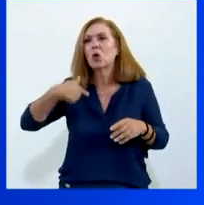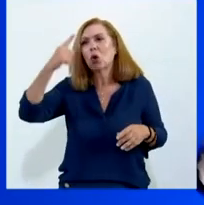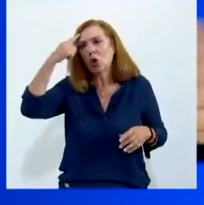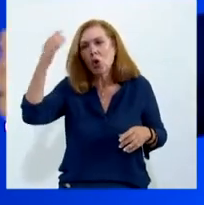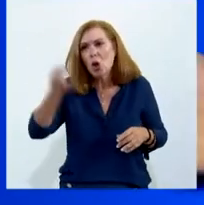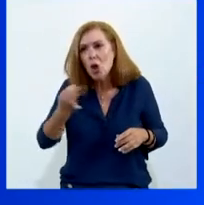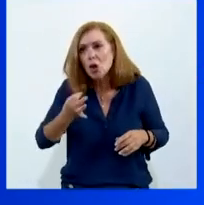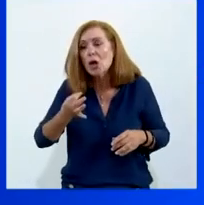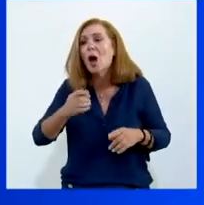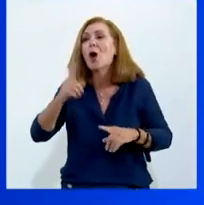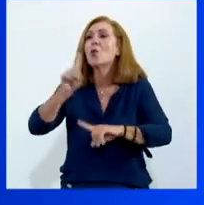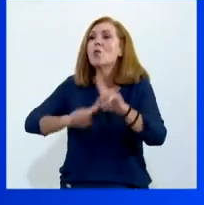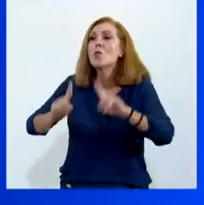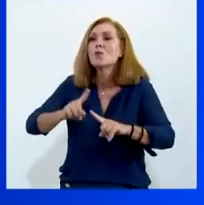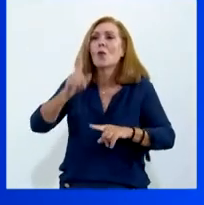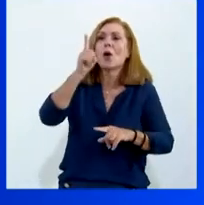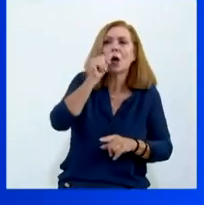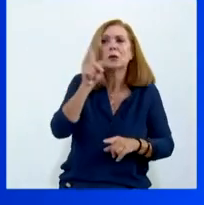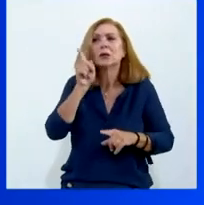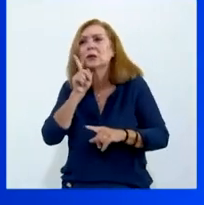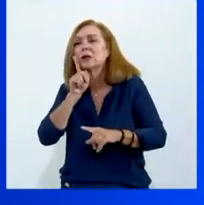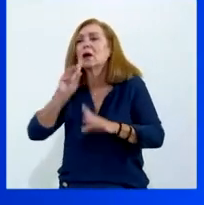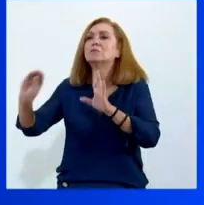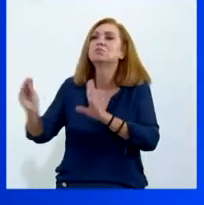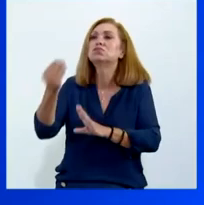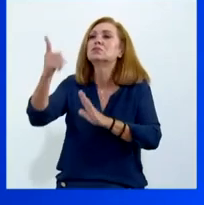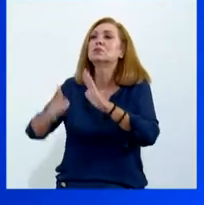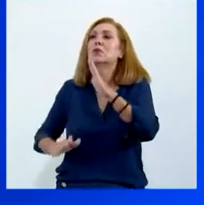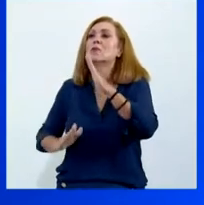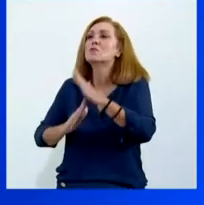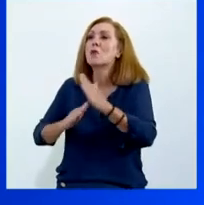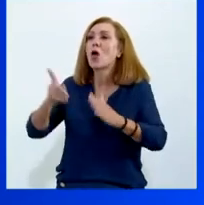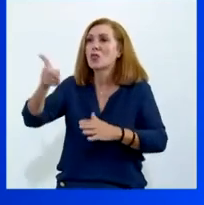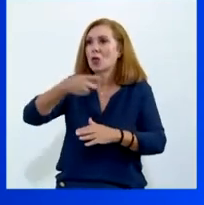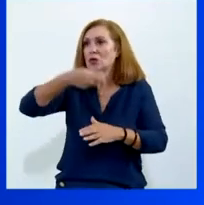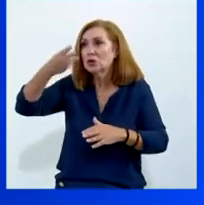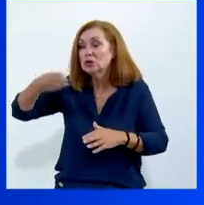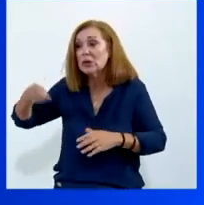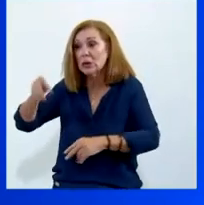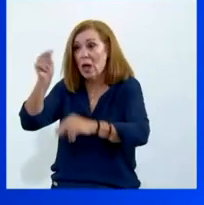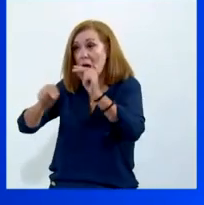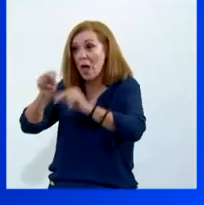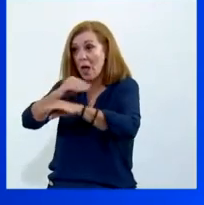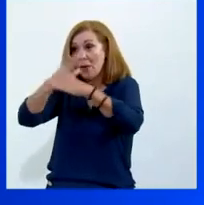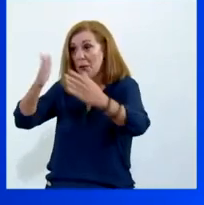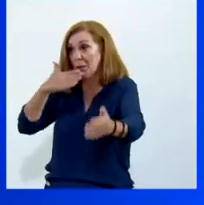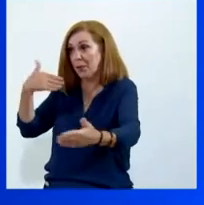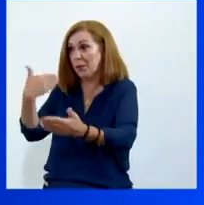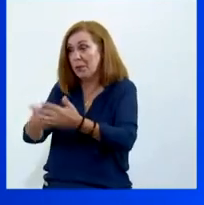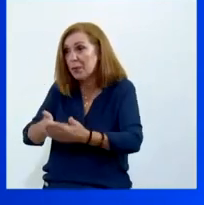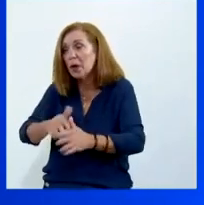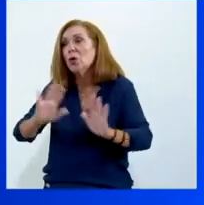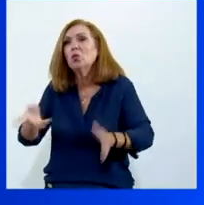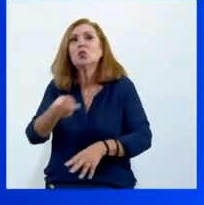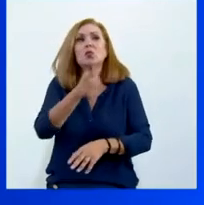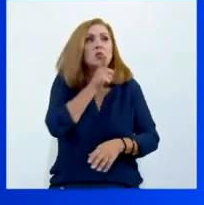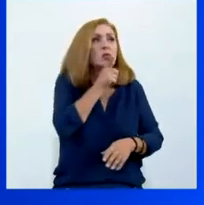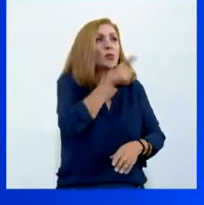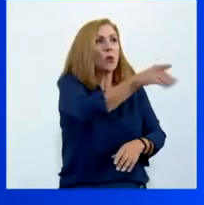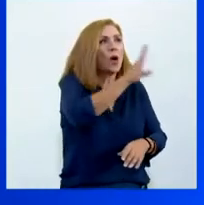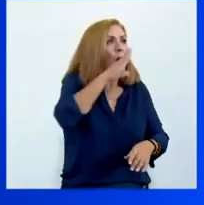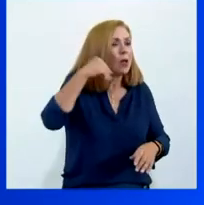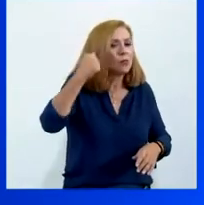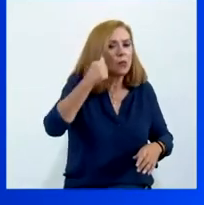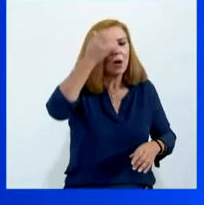συναντήσω τον ή την αρχηγό του ΣΥΡΙΖΑ από τη στιγμή που θα ολοκληρωθεί η διαδικασία εκλογής. Το ίδιο εξάλλου ίσχυε για τον κύριο Ανδρουλάκη, αλλά